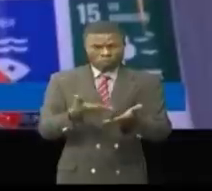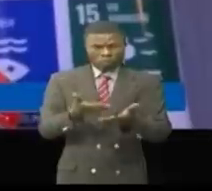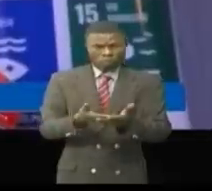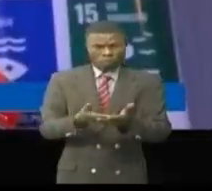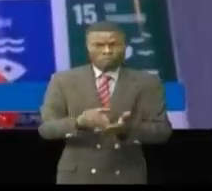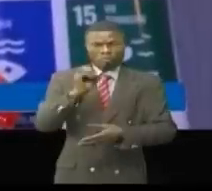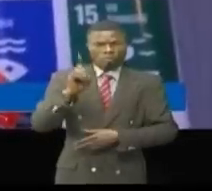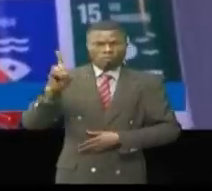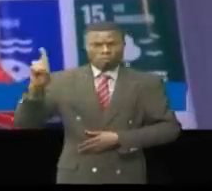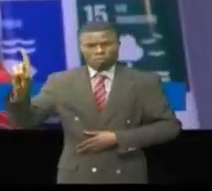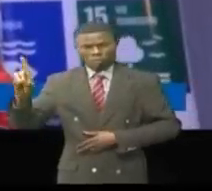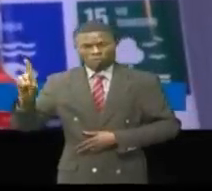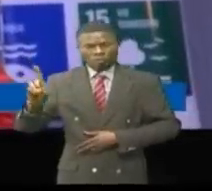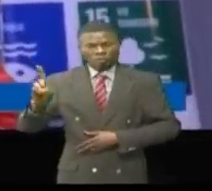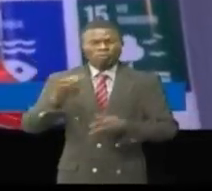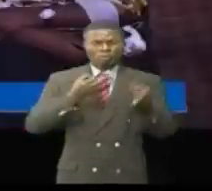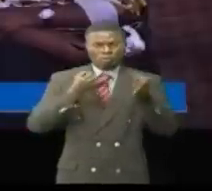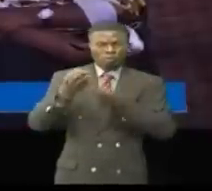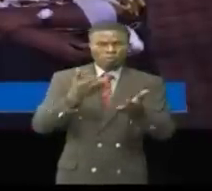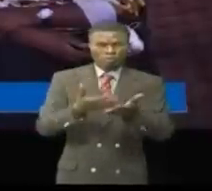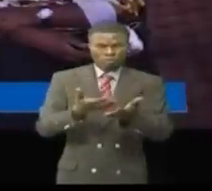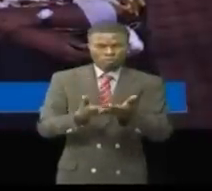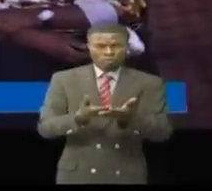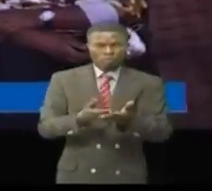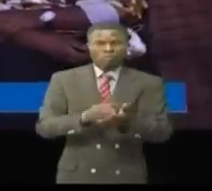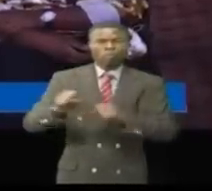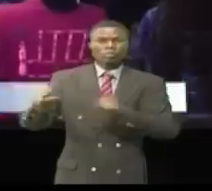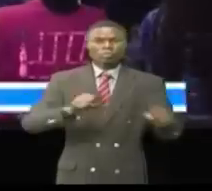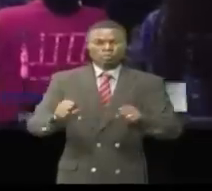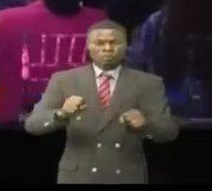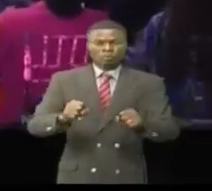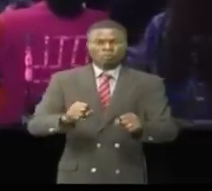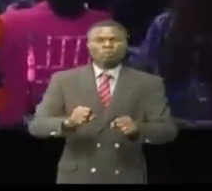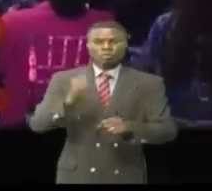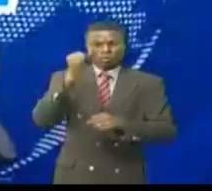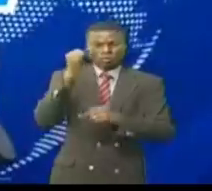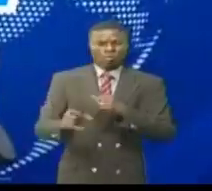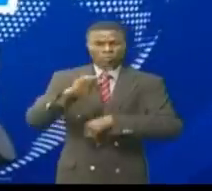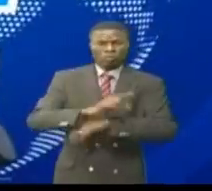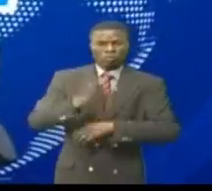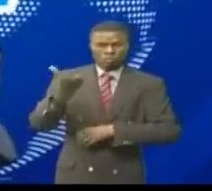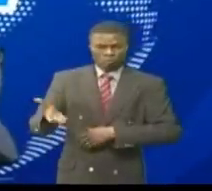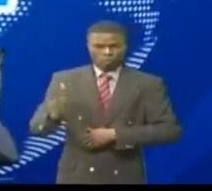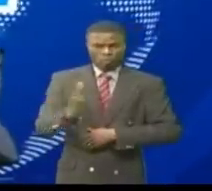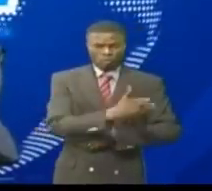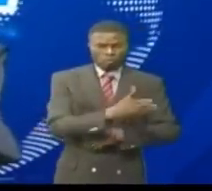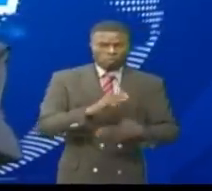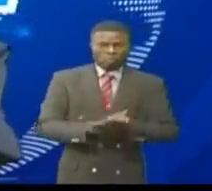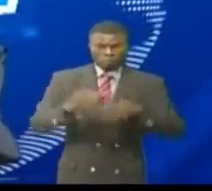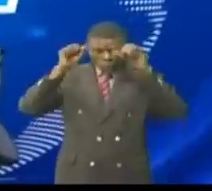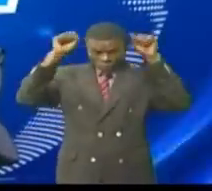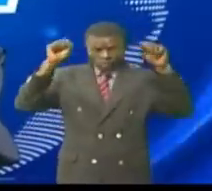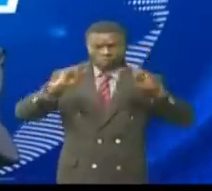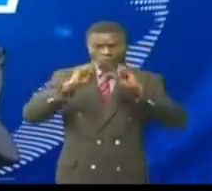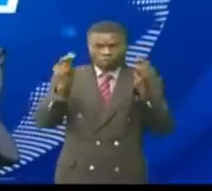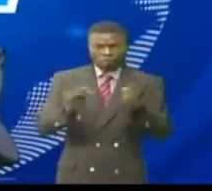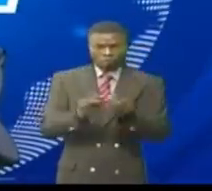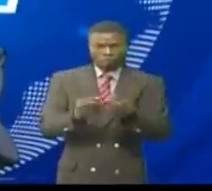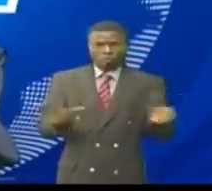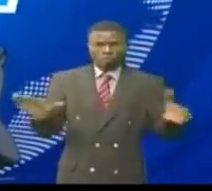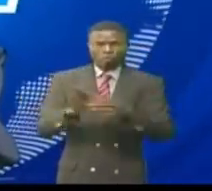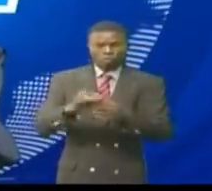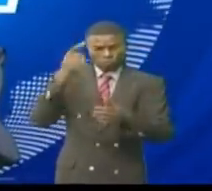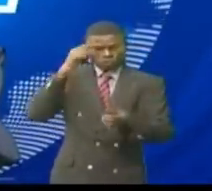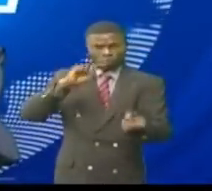ODD ont été aussi expliqués. Un concours a sanctionné cette journée. Et puis le président du mouvement de solidarité pour